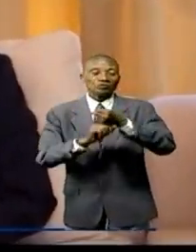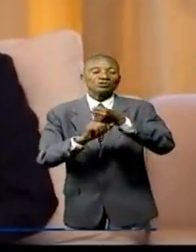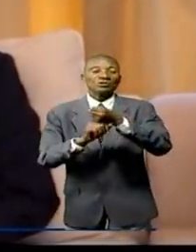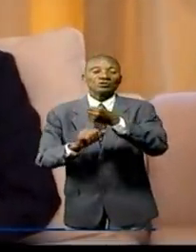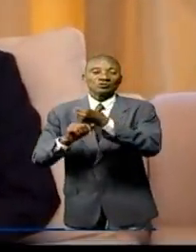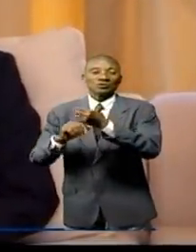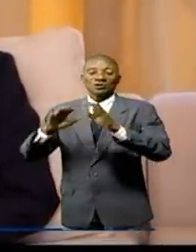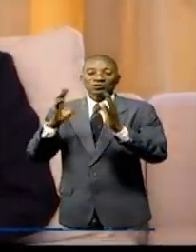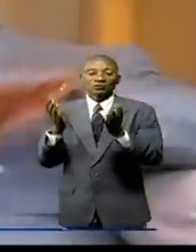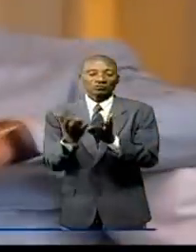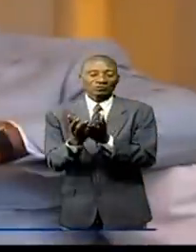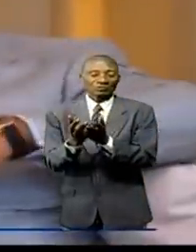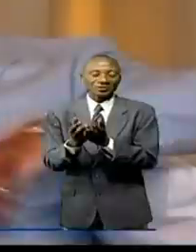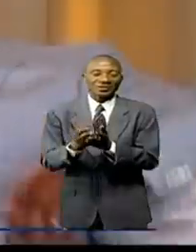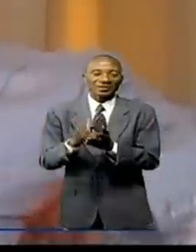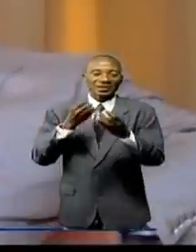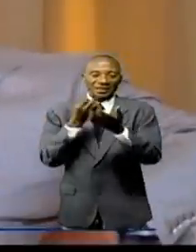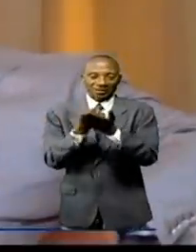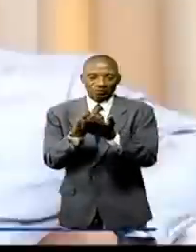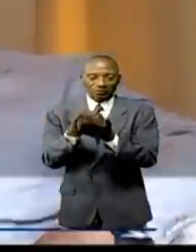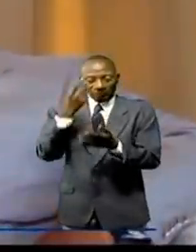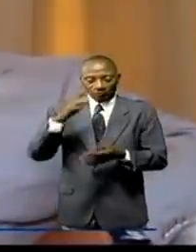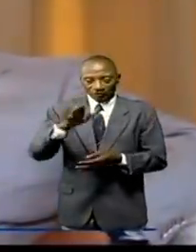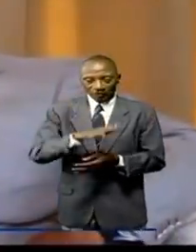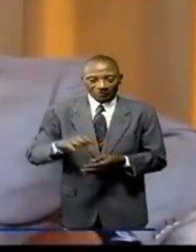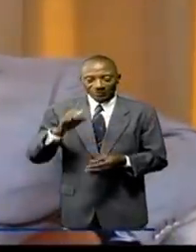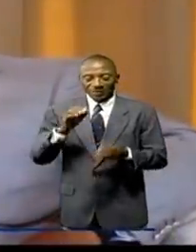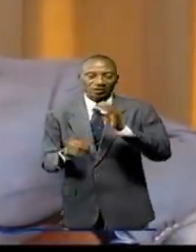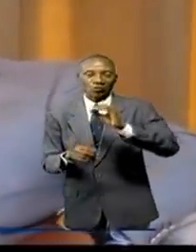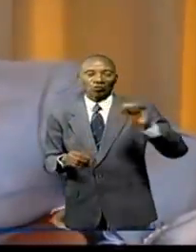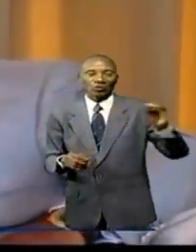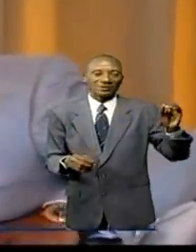Communauté économique des États de l'Afrique de l'Ouest, CEDEAO,